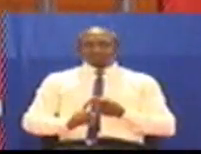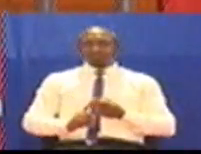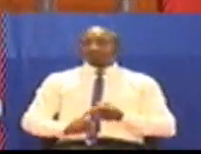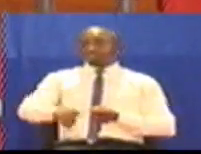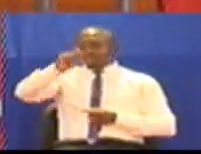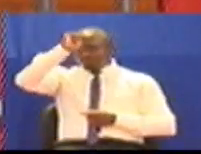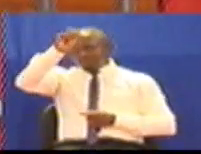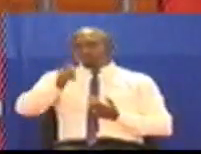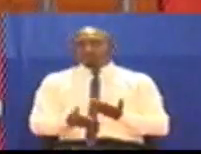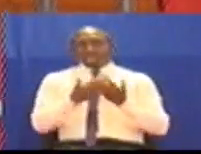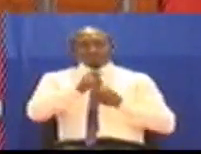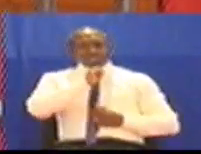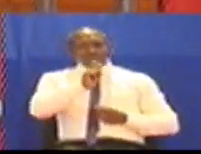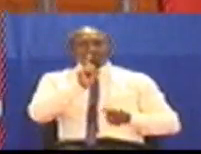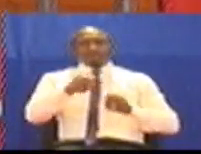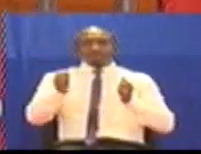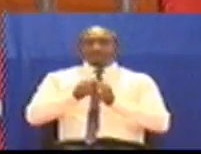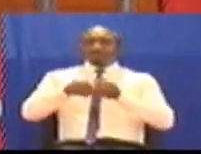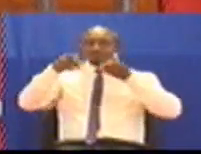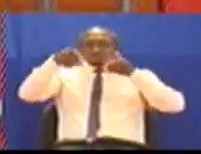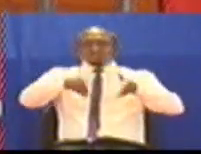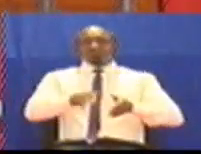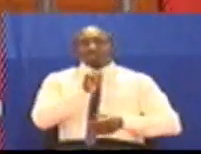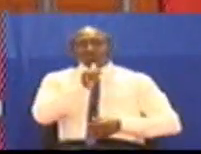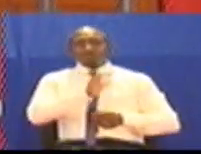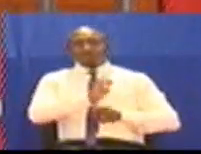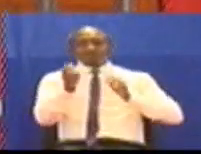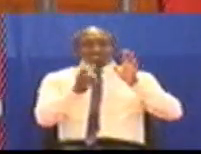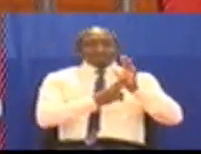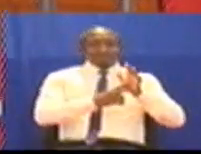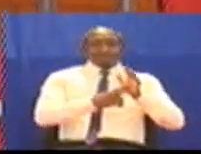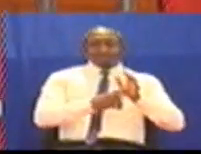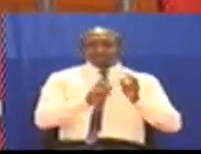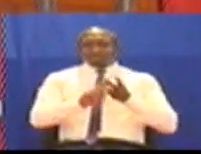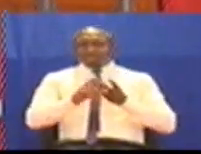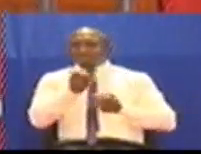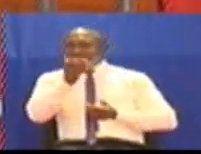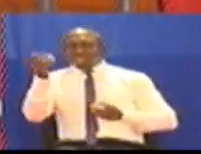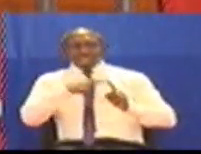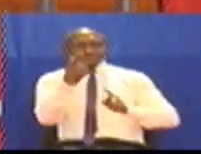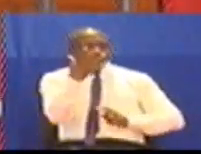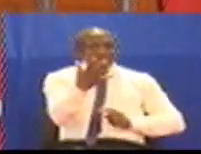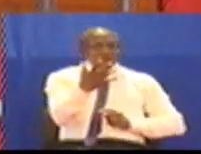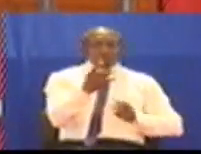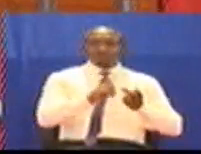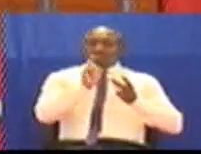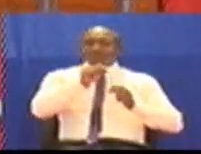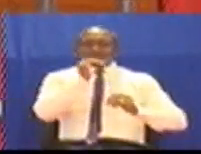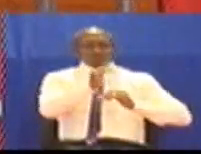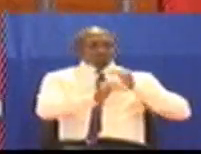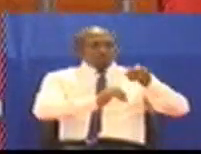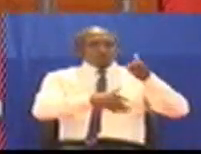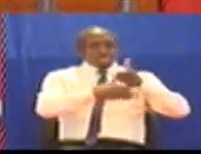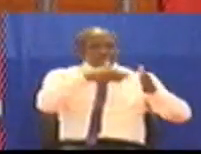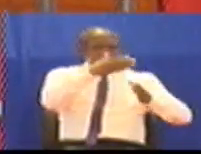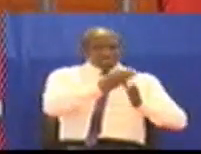Mheshimiwa Naibu Spika, kuna swala la matundu ya vyoo ambayo 7922 yamekamilika na mengine 571 yako katika ujenzi na